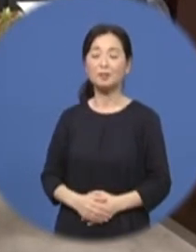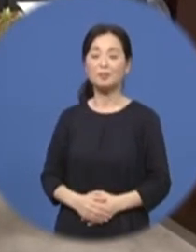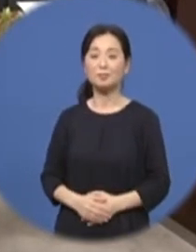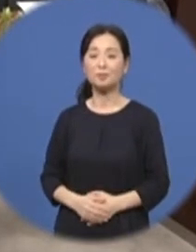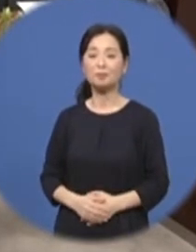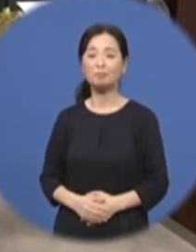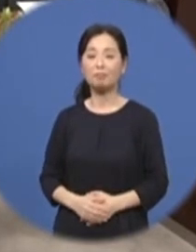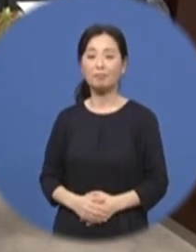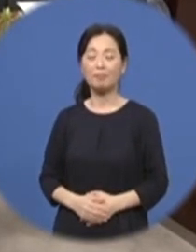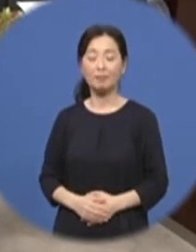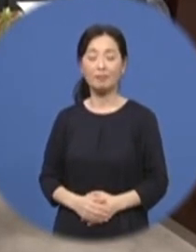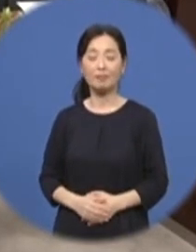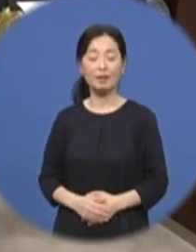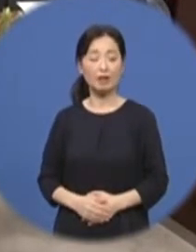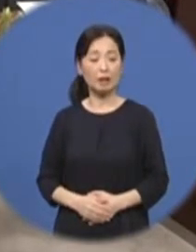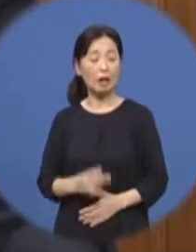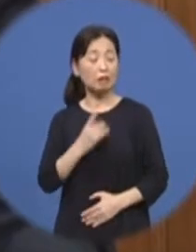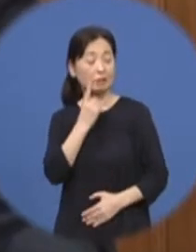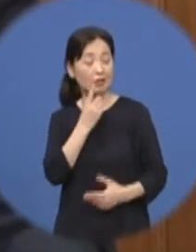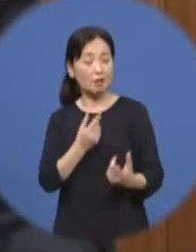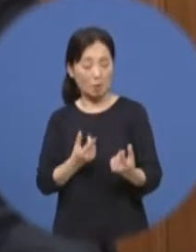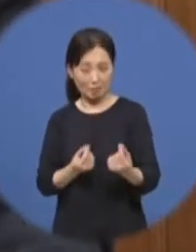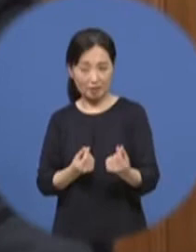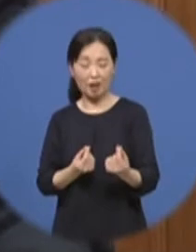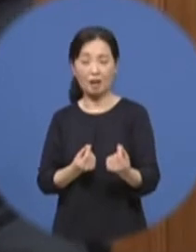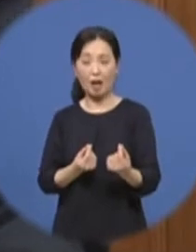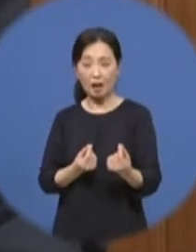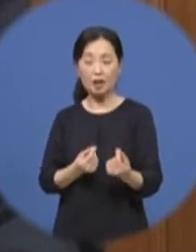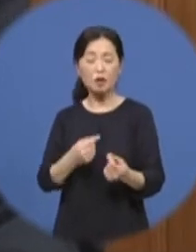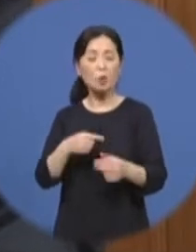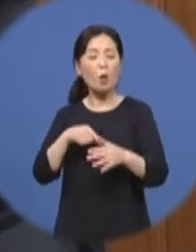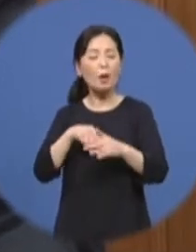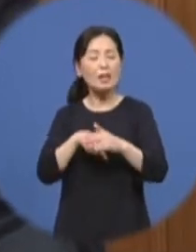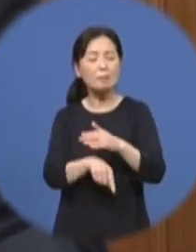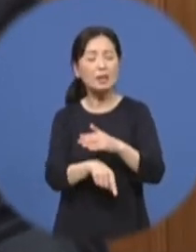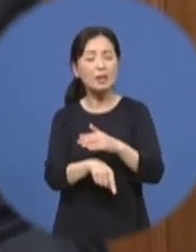待が高まります ね。私はねやっぱりこの意義をね、はい、